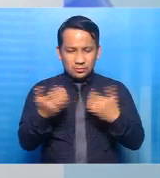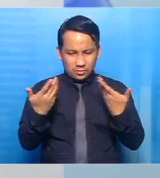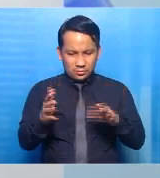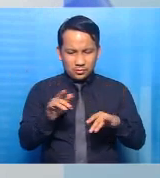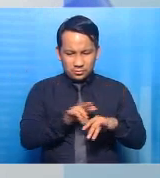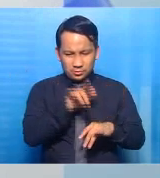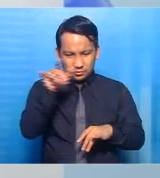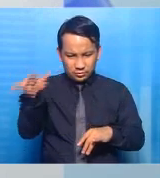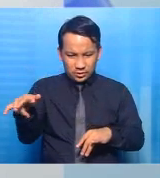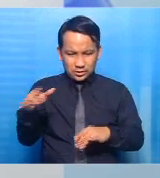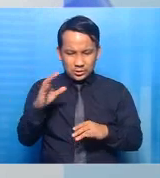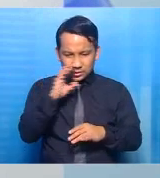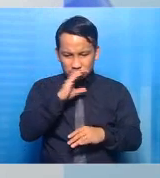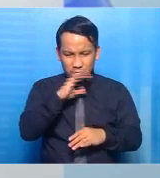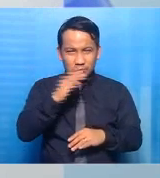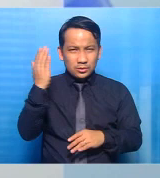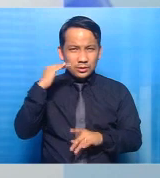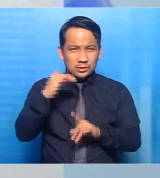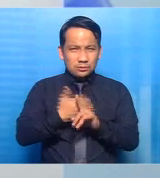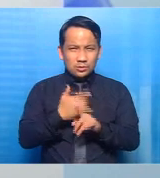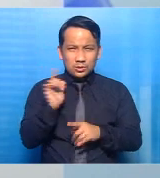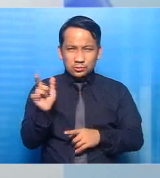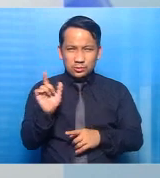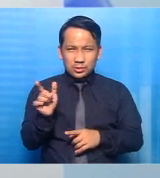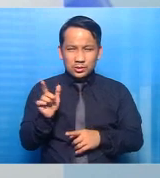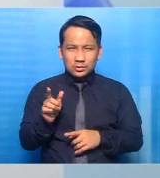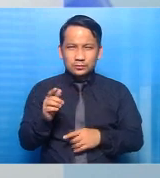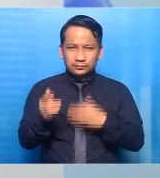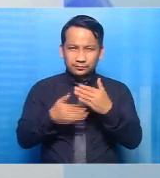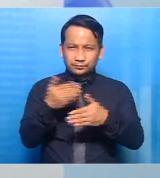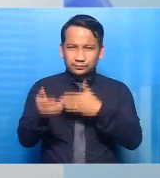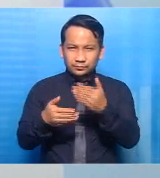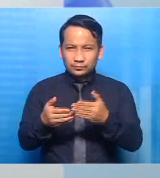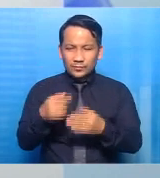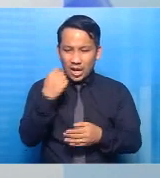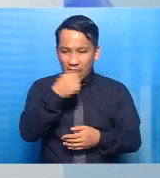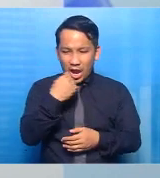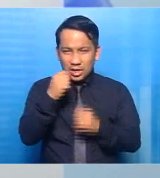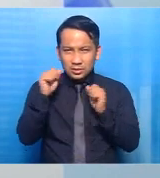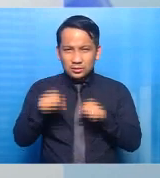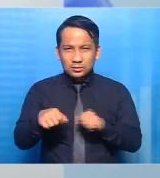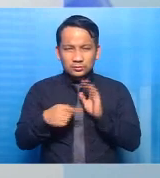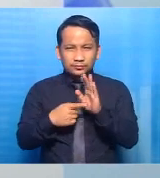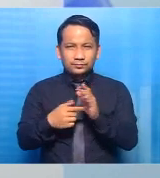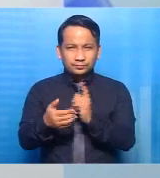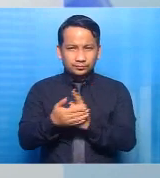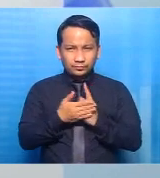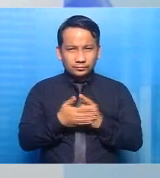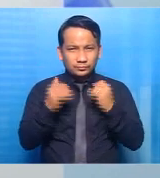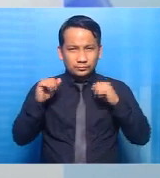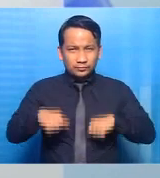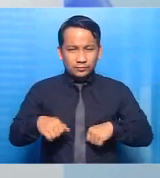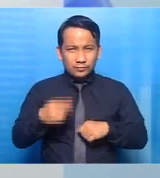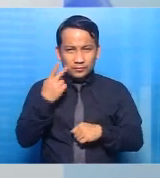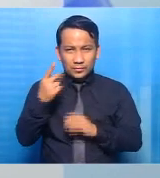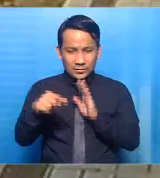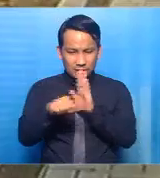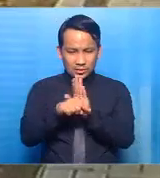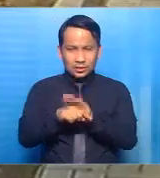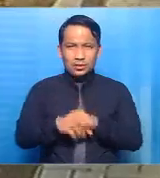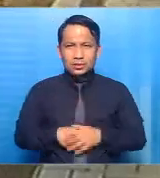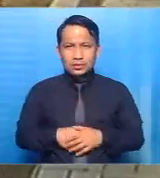makauwi dito sa Mandawi, Cebu noong January 20. Dumaan din siya sa swab test habang na-quarantine kung saan siya